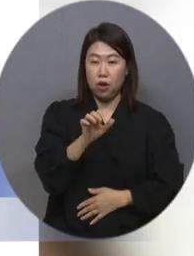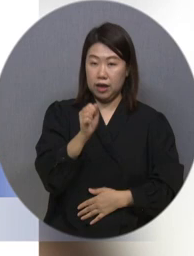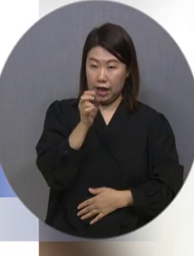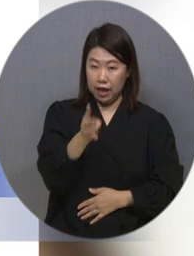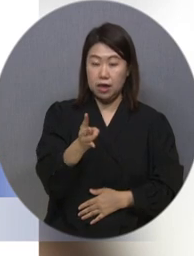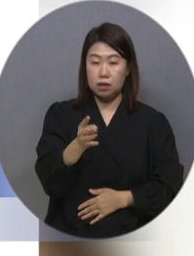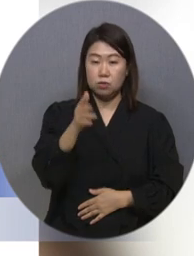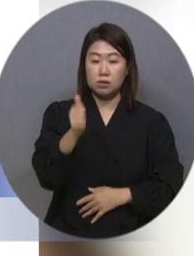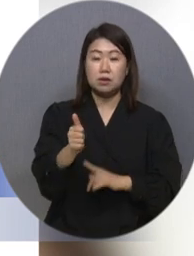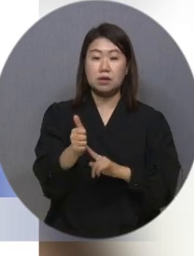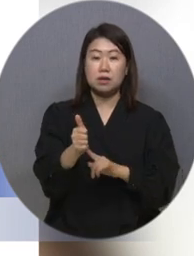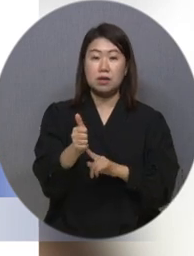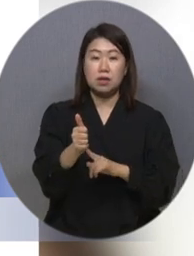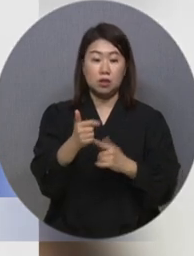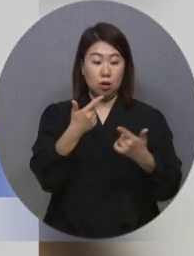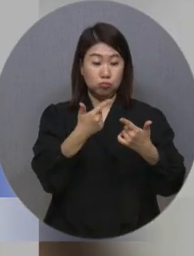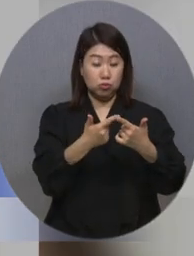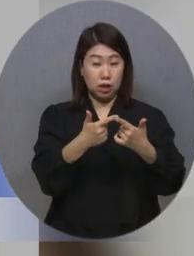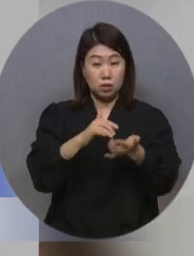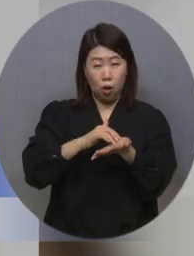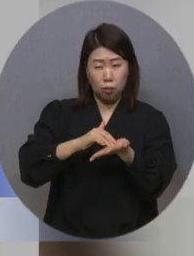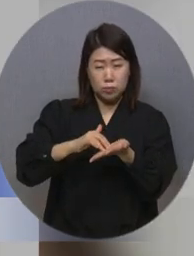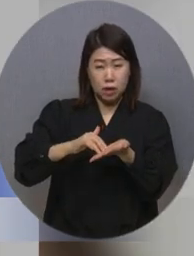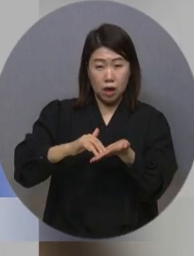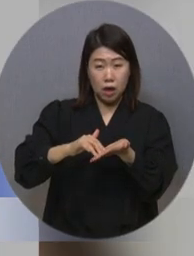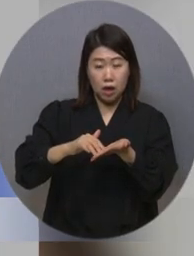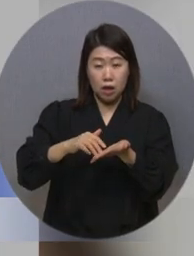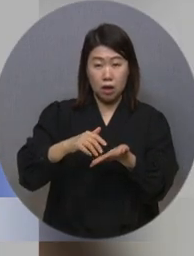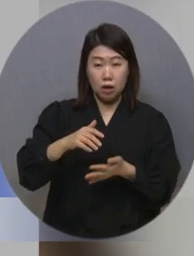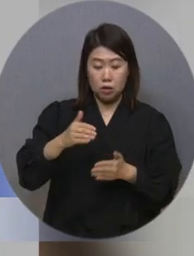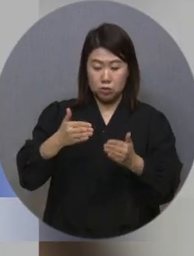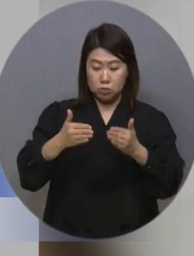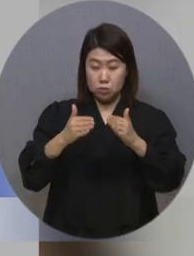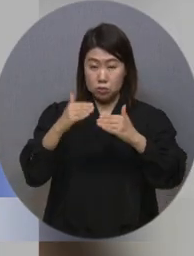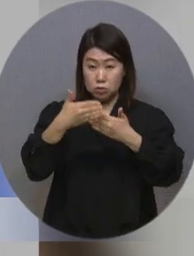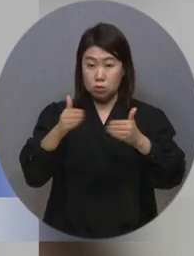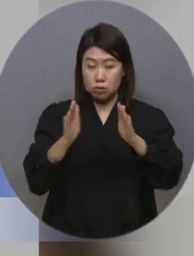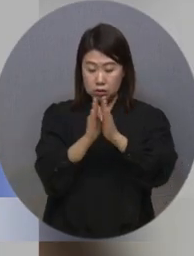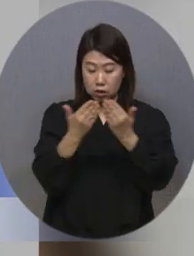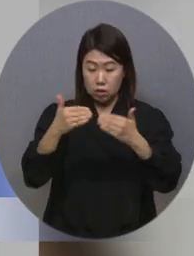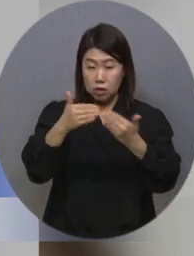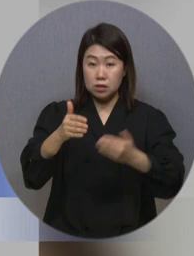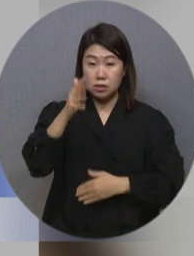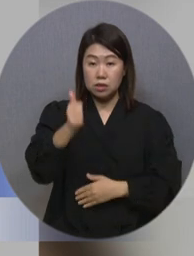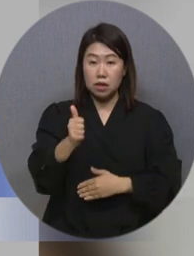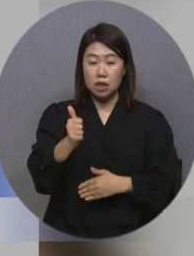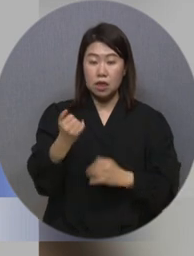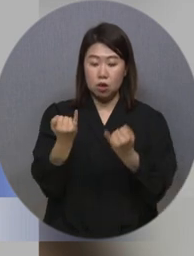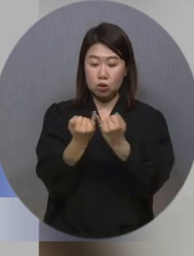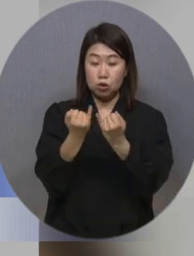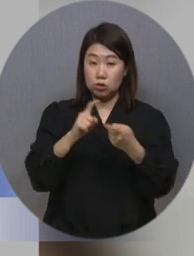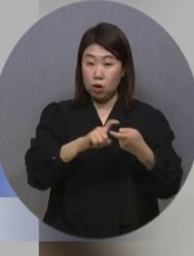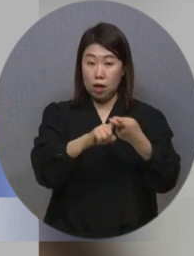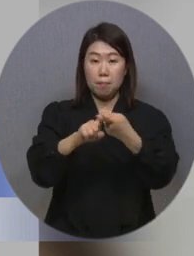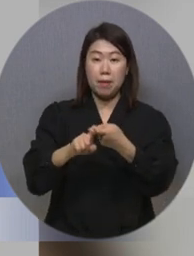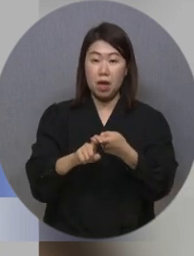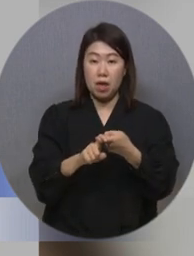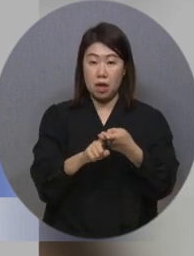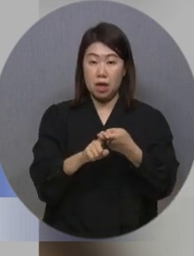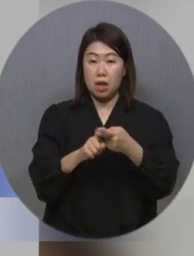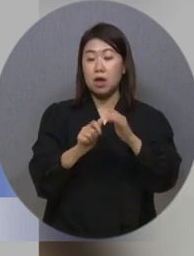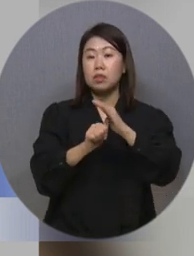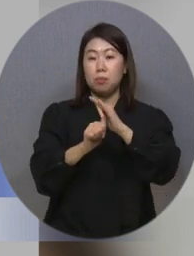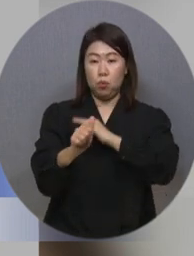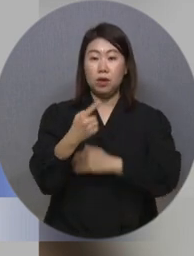신임 이경애 원장은 부산 점자도서관 관장 한국 시각장애인 여성연합회 및 열린 네트워크 공동 대표